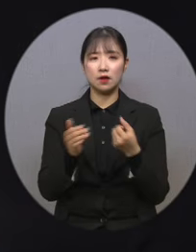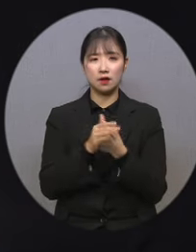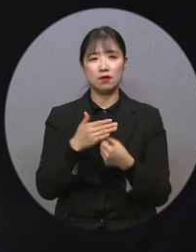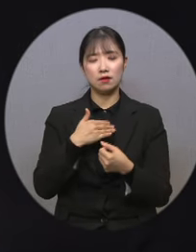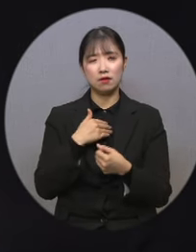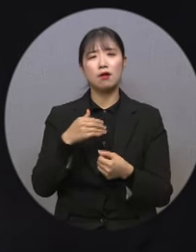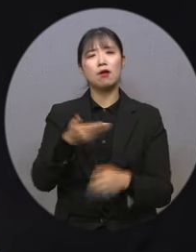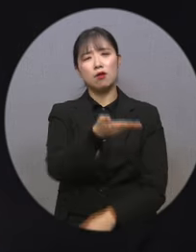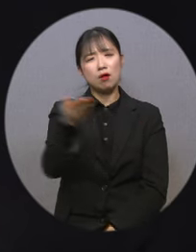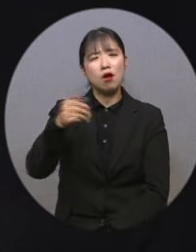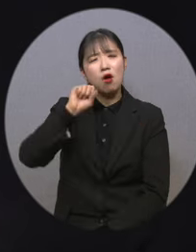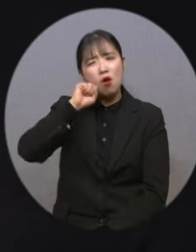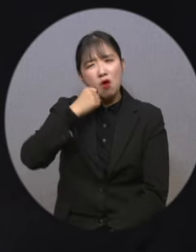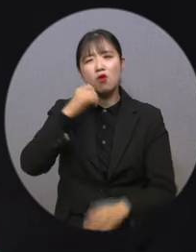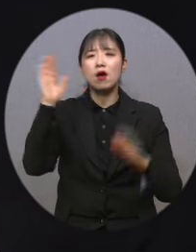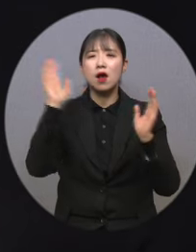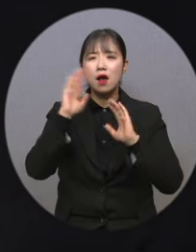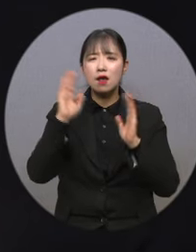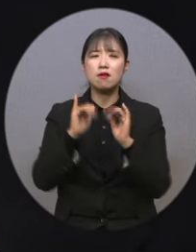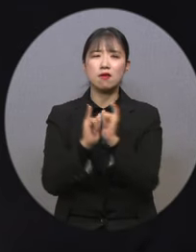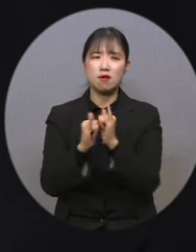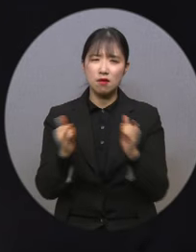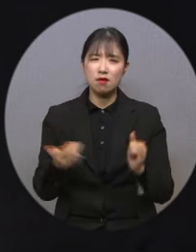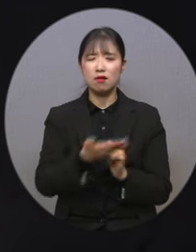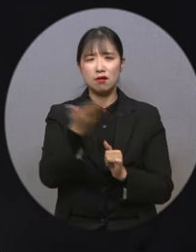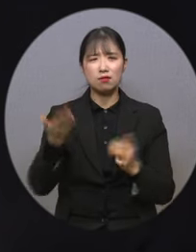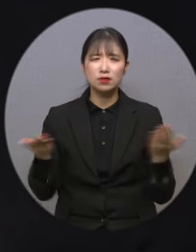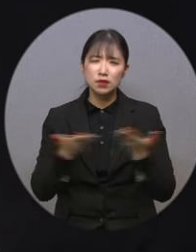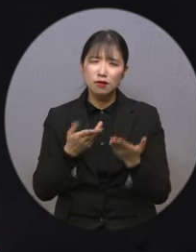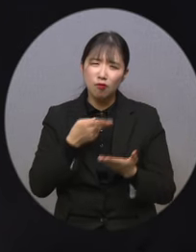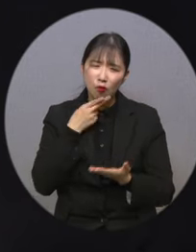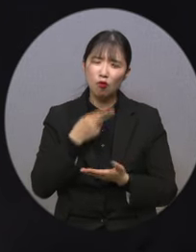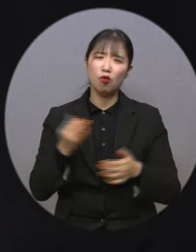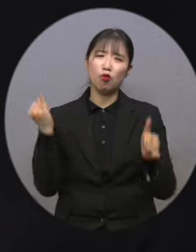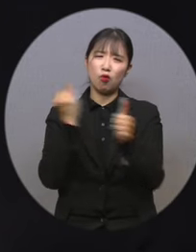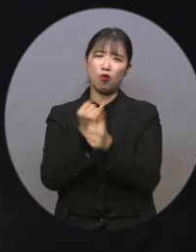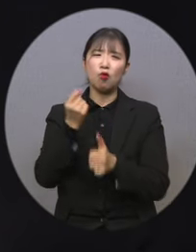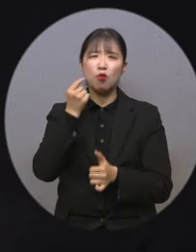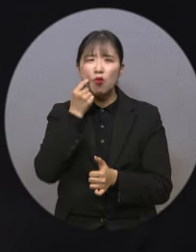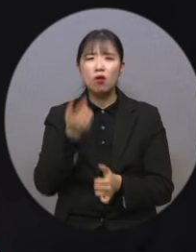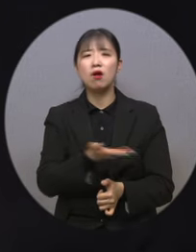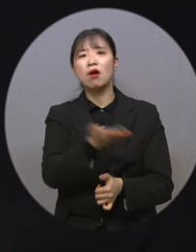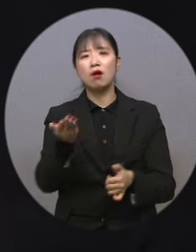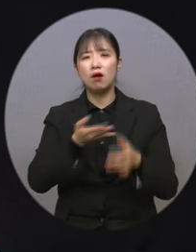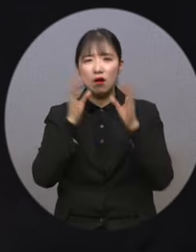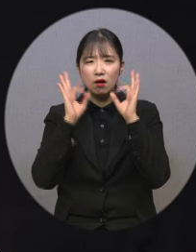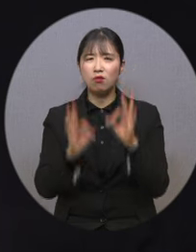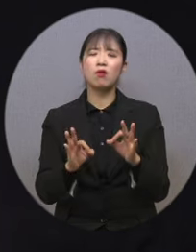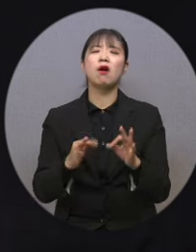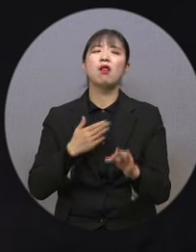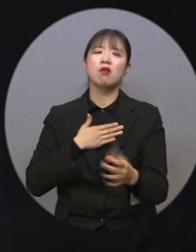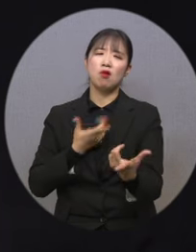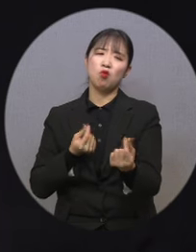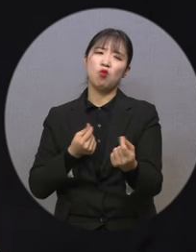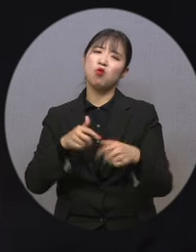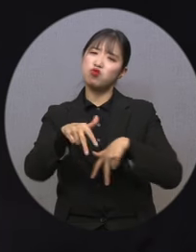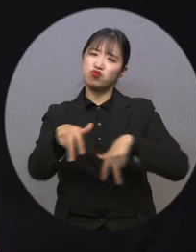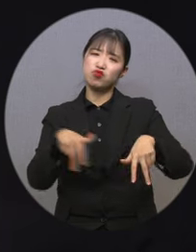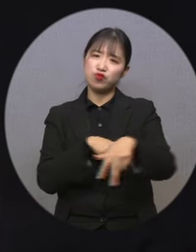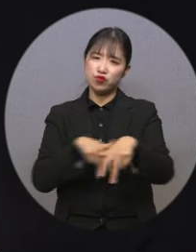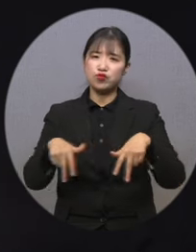어려운 학생들을 굉장히 어려운 젊은이들의 직장 없고 결혼 못하고 이런 젊은이들 보고 남의 일이 아니야. 이게 내